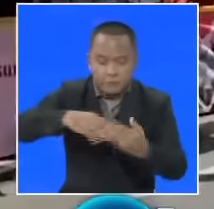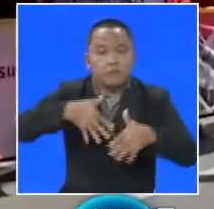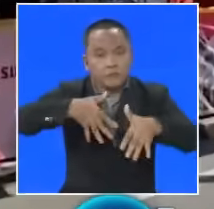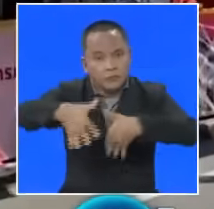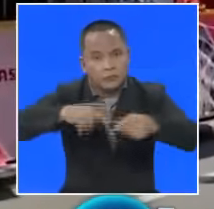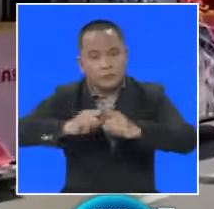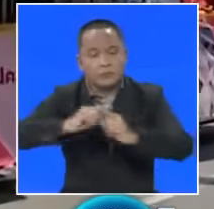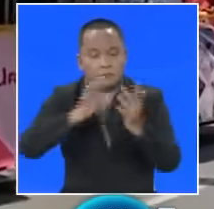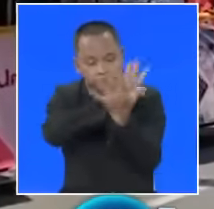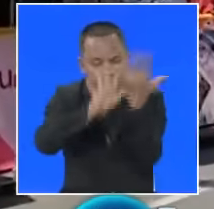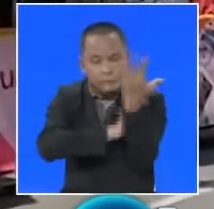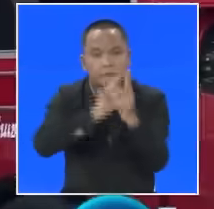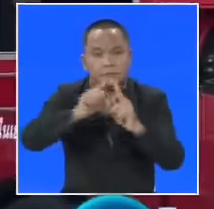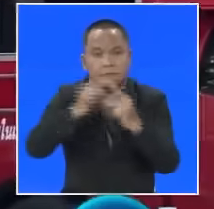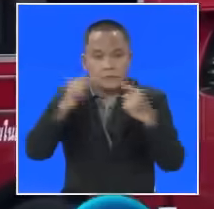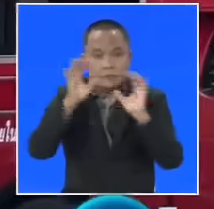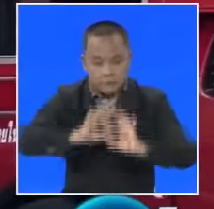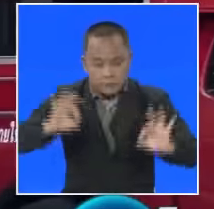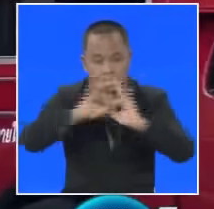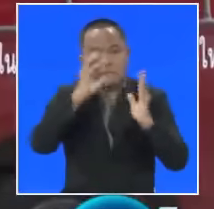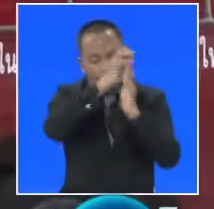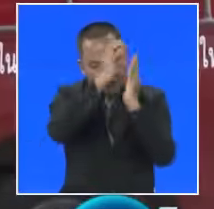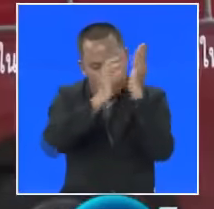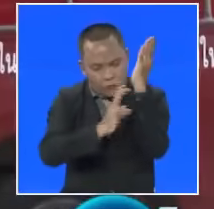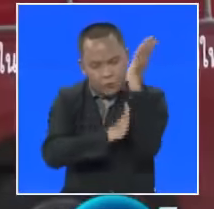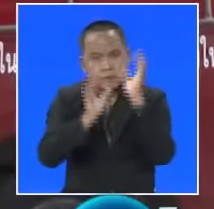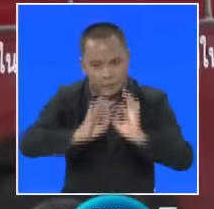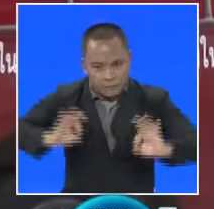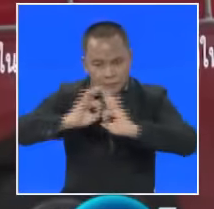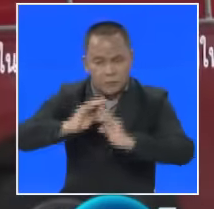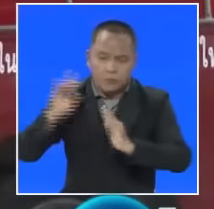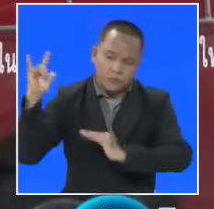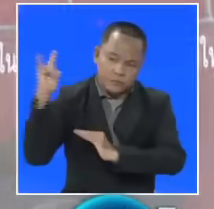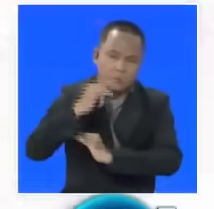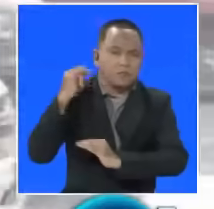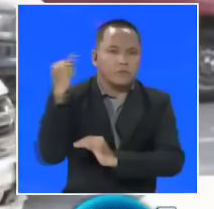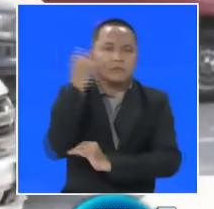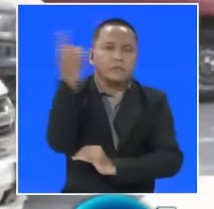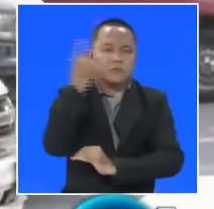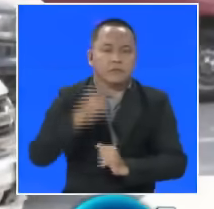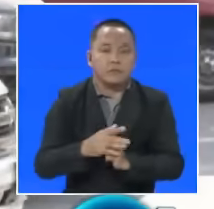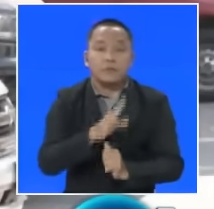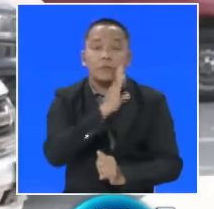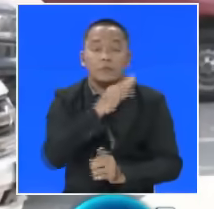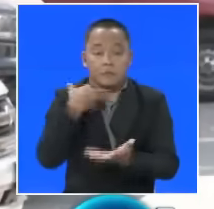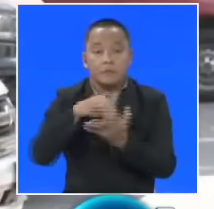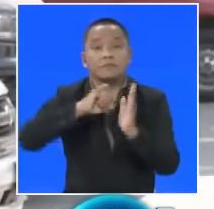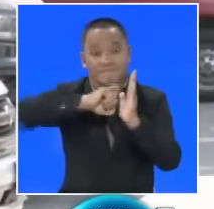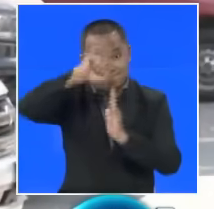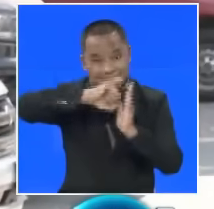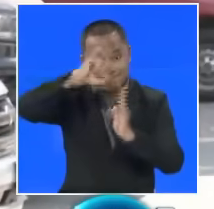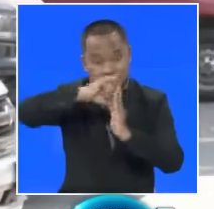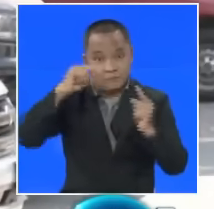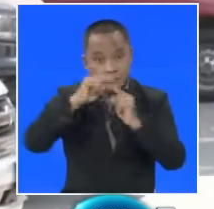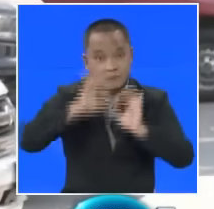ชาชนและประเทศชาติโดยนำจุดเด่นของแต่ละพื้นที่เป็นแม่เหล็กดึงดูดนักท่องเที่ยวหากพูดถึงจังหวัดเชียงใหม่หนึ่